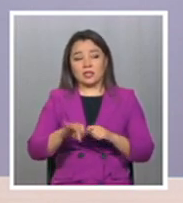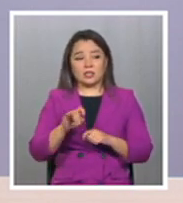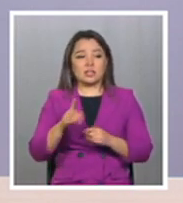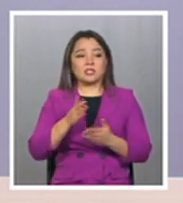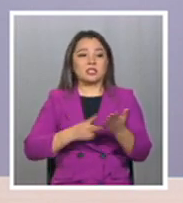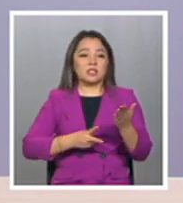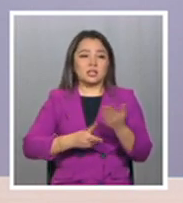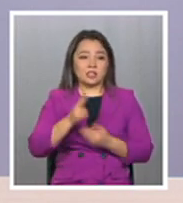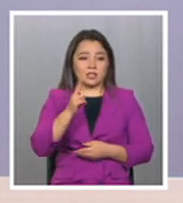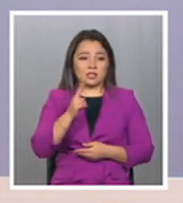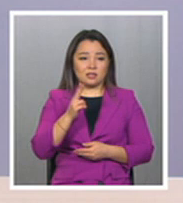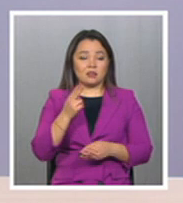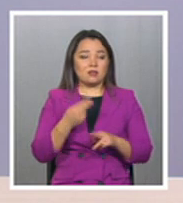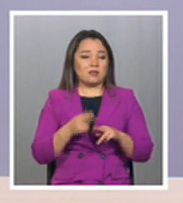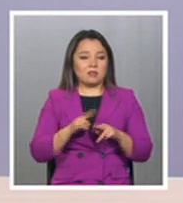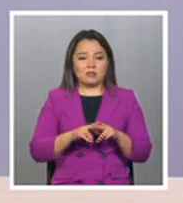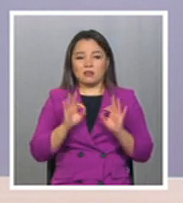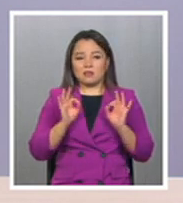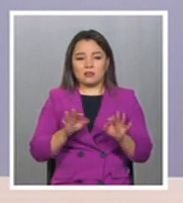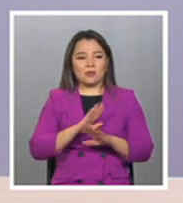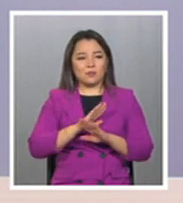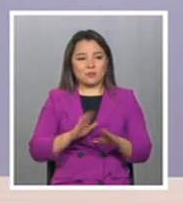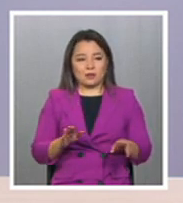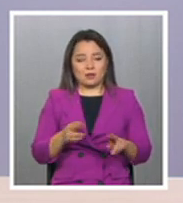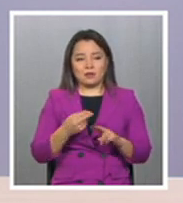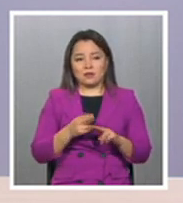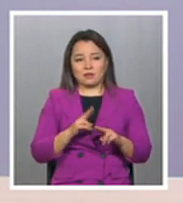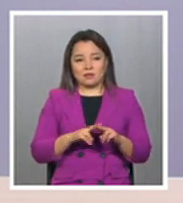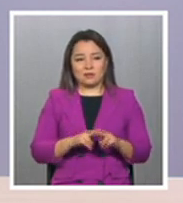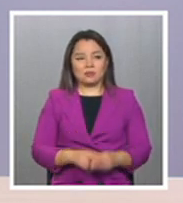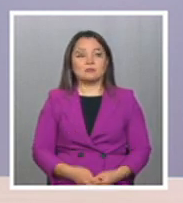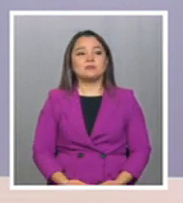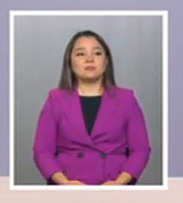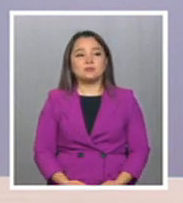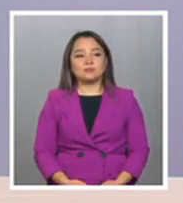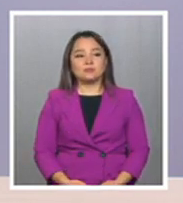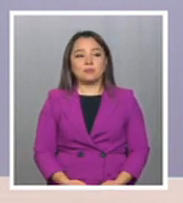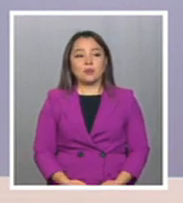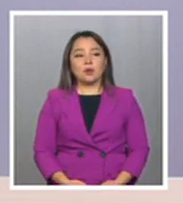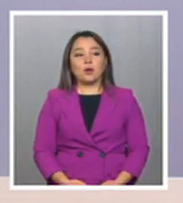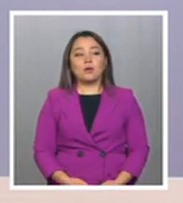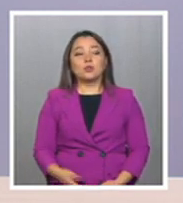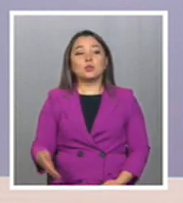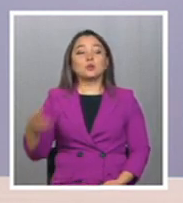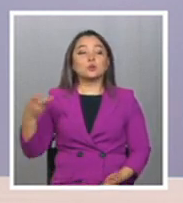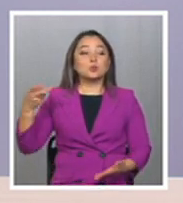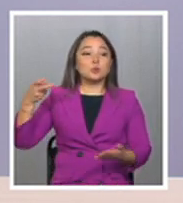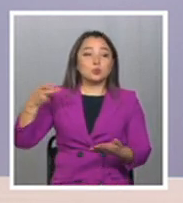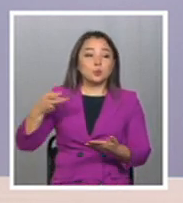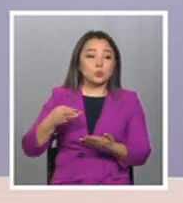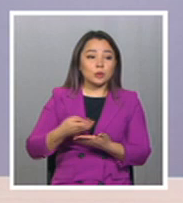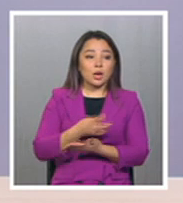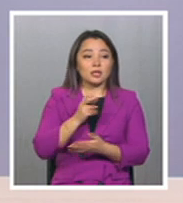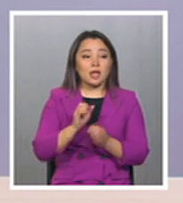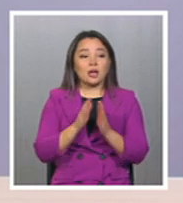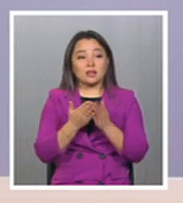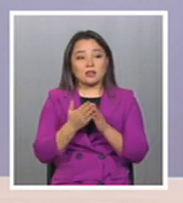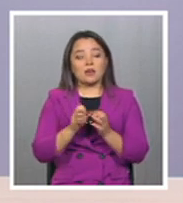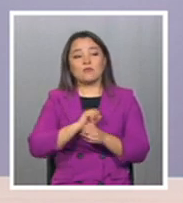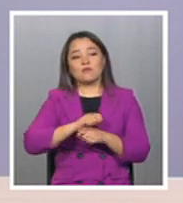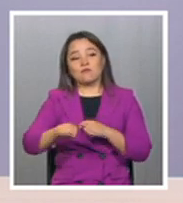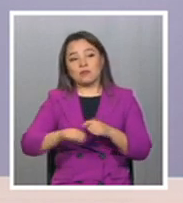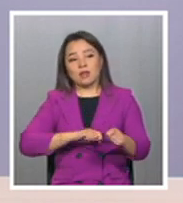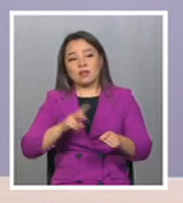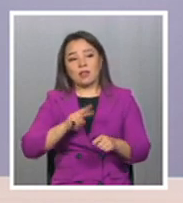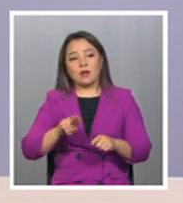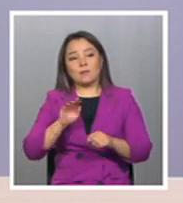серединки. Нет, это выражение неверное. С горки прокатись на книжке, вырви листик для